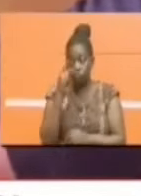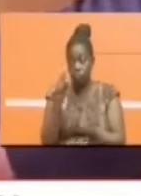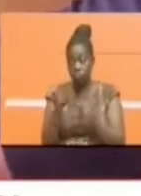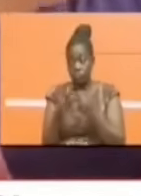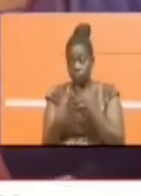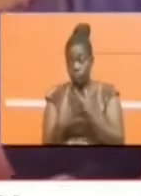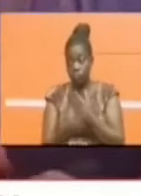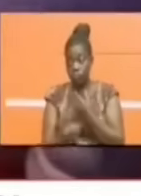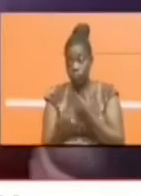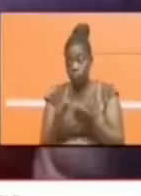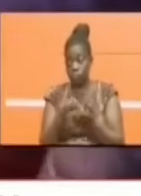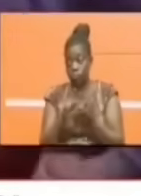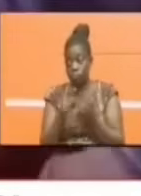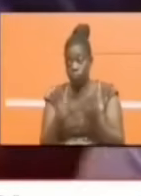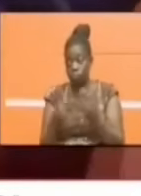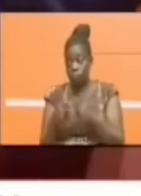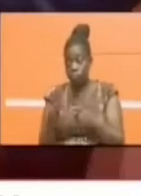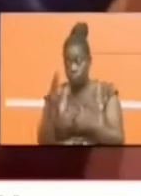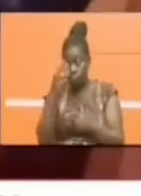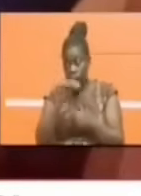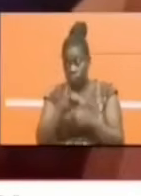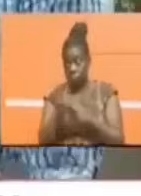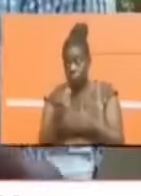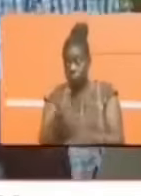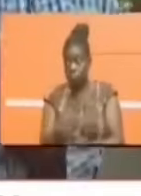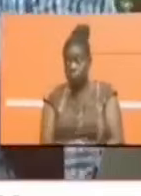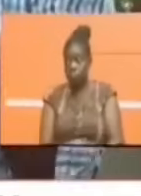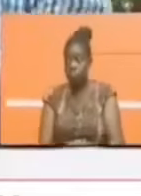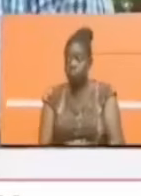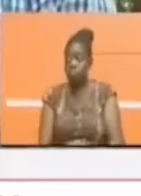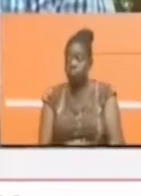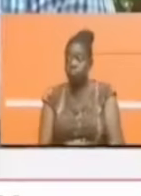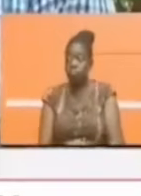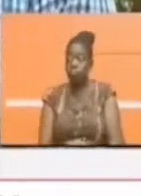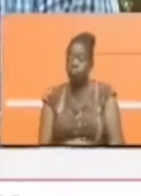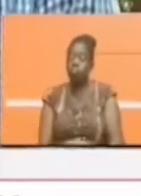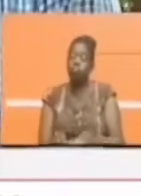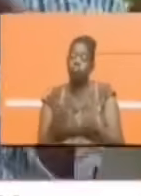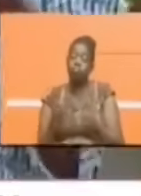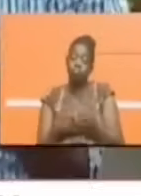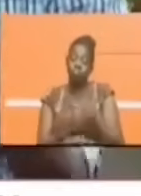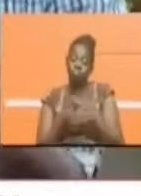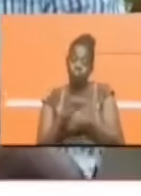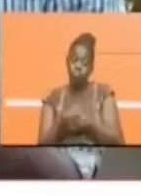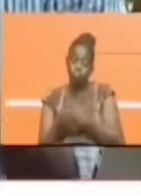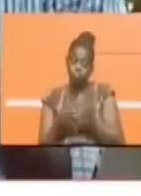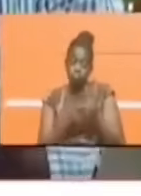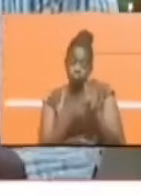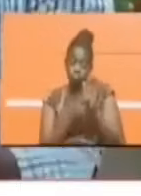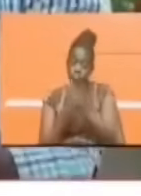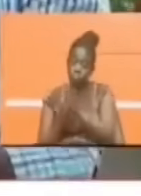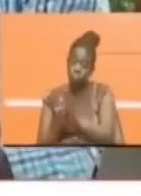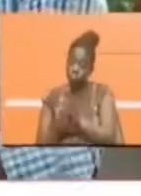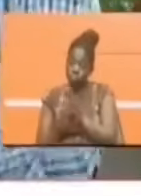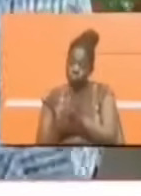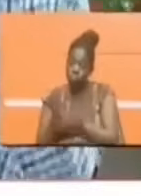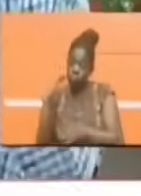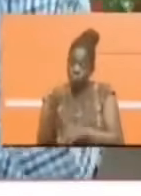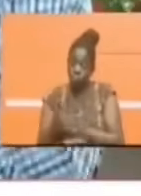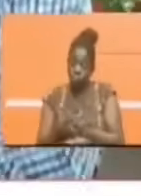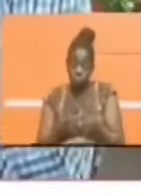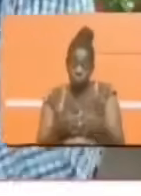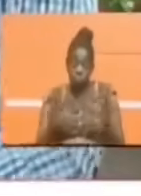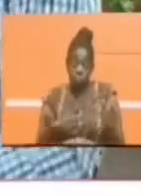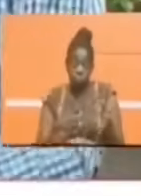zino wabula baziyigireko bakole ezaabwe. Tetukuwa nti z'ogenda okukola tukulaga engeri entuufu